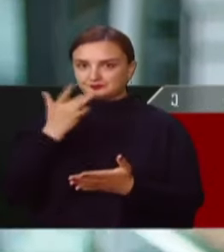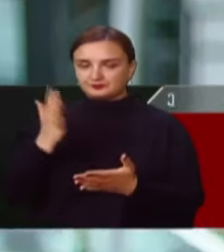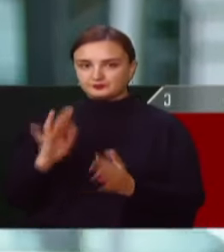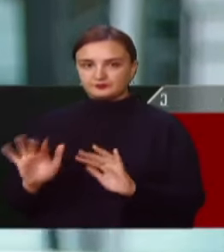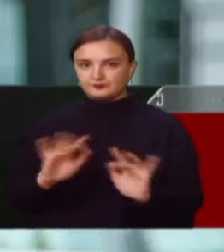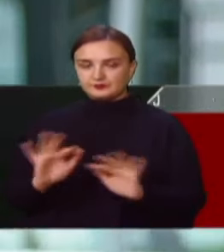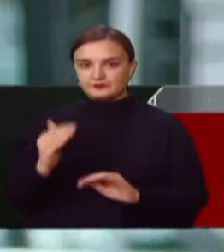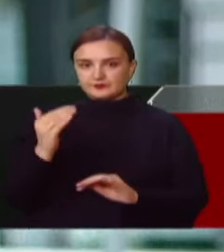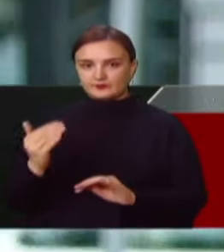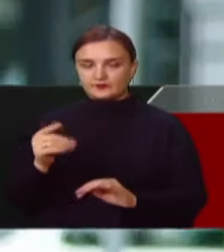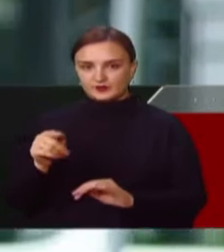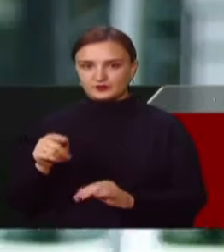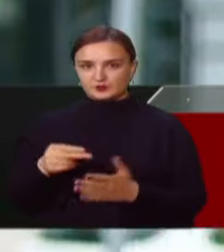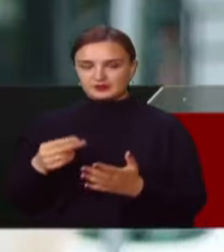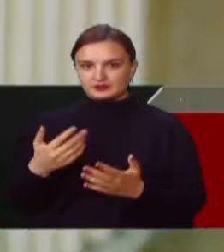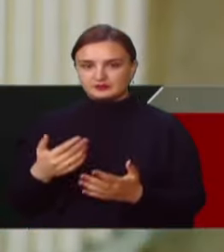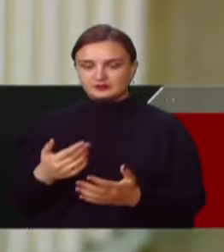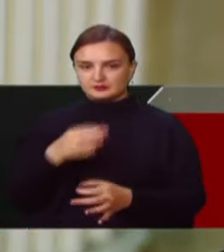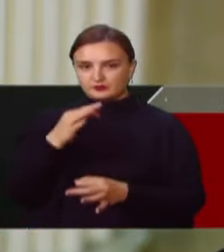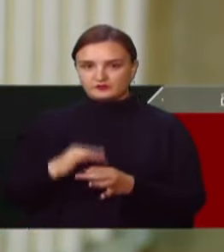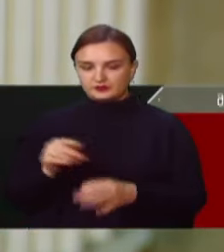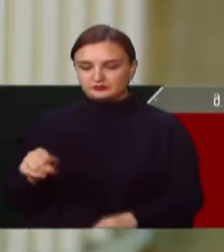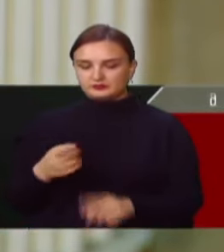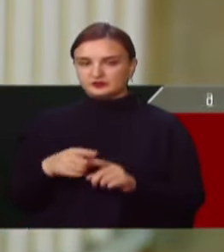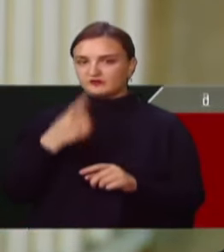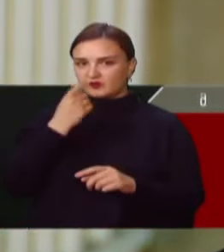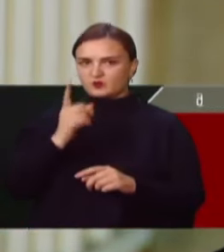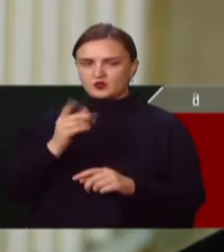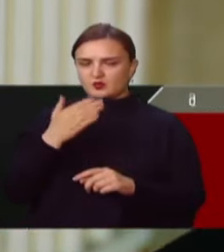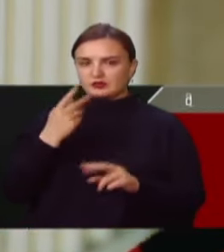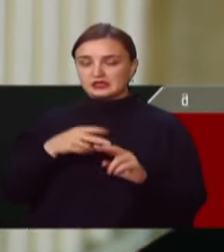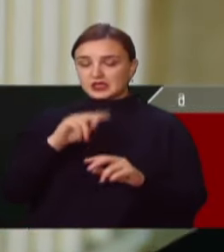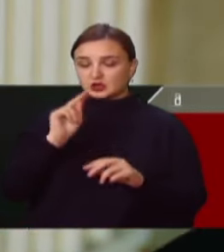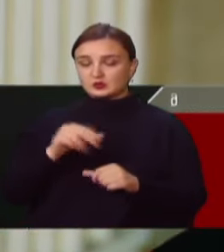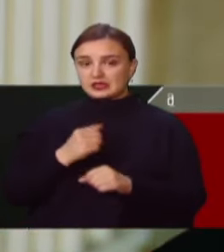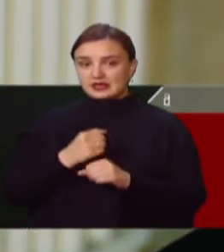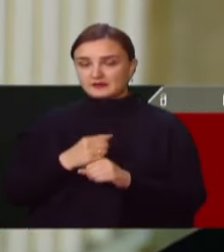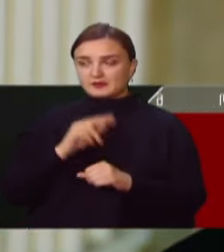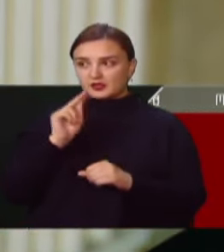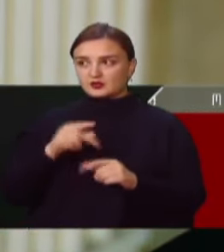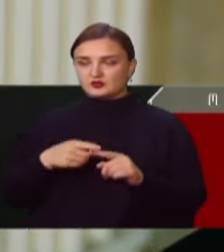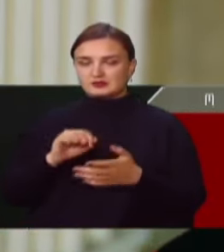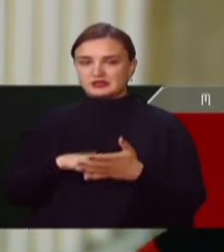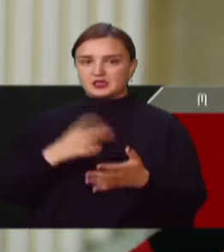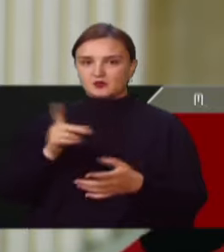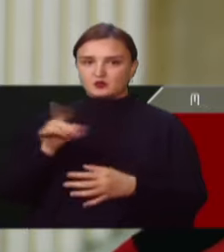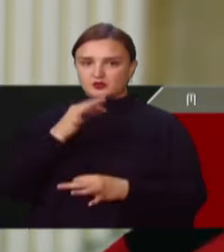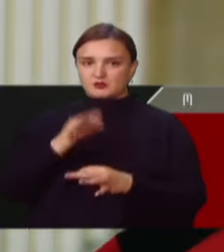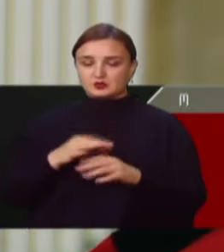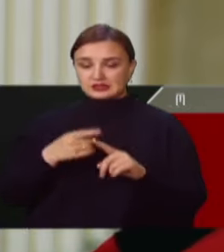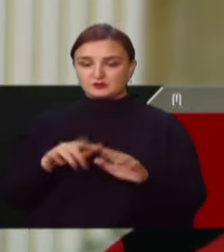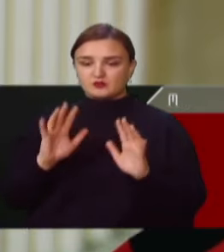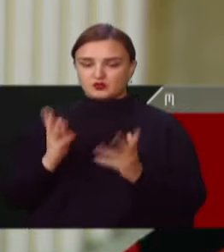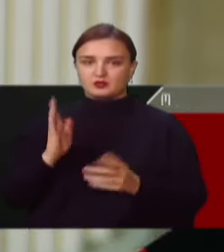ნაციონალური მოძრაობის ხელწერა. ეს არ არის მუქარა, ეს ასე არის, დანაშაულს რო ჩადიხარ, დანაშაულის გამო პასუხი უნდა აგო. აი ეს